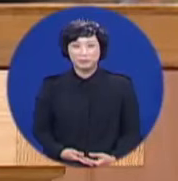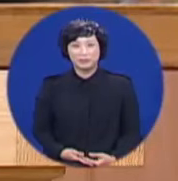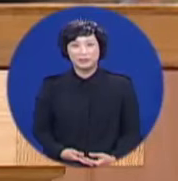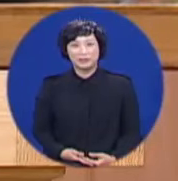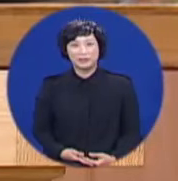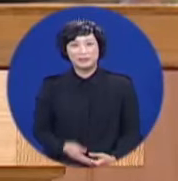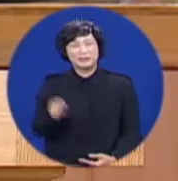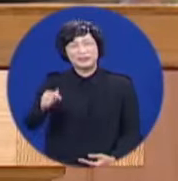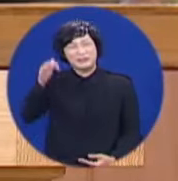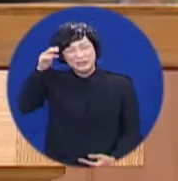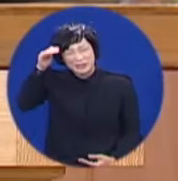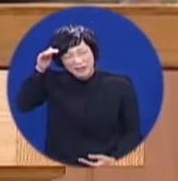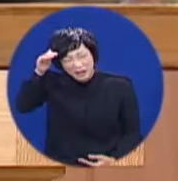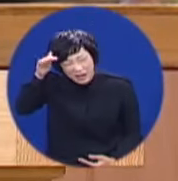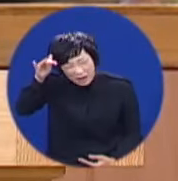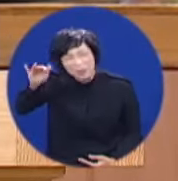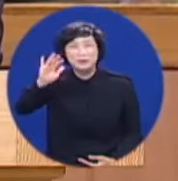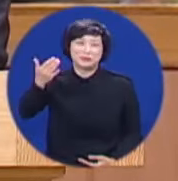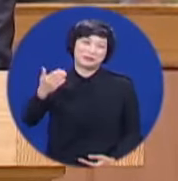얼마나 사모하는지